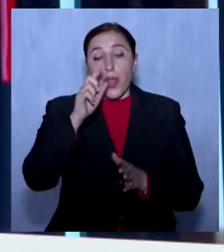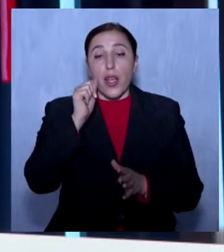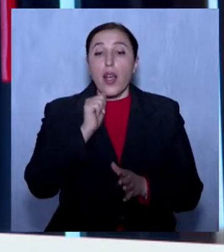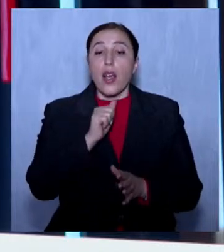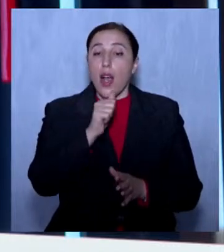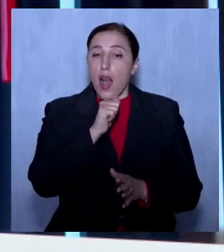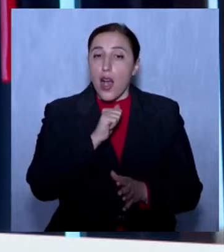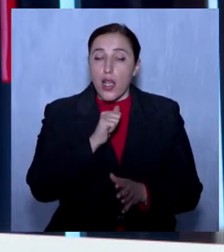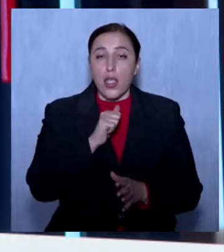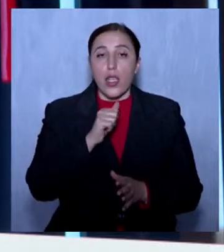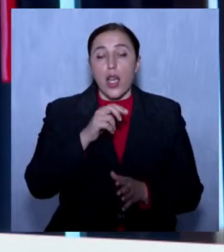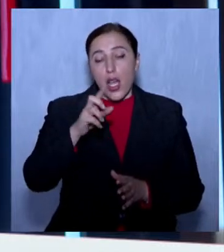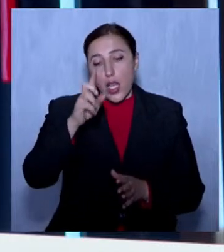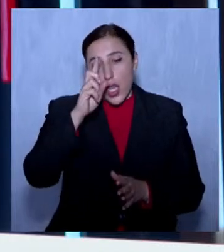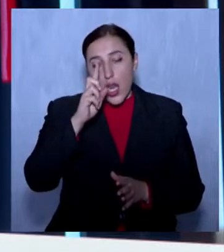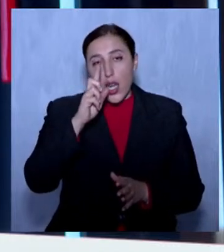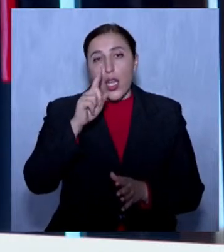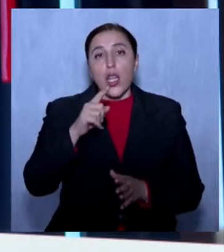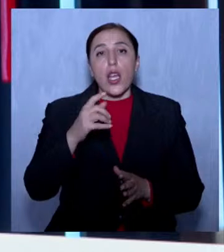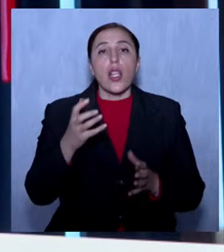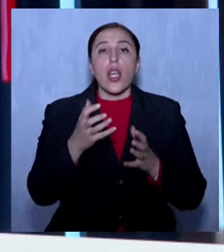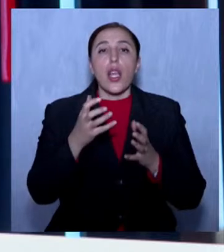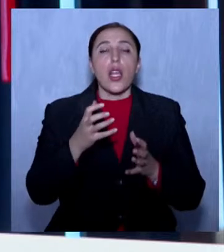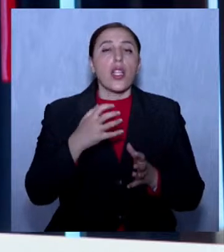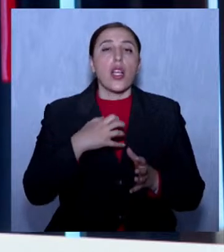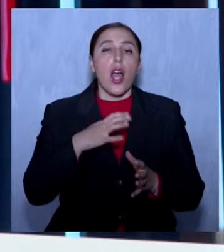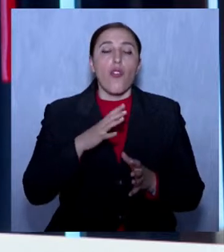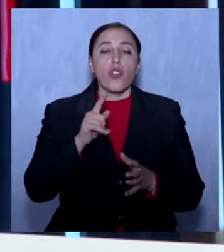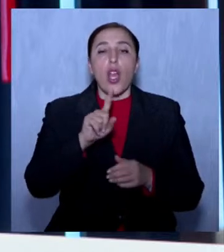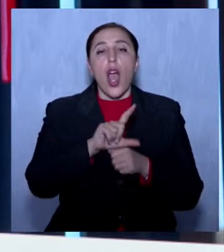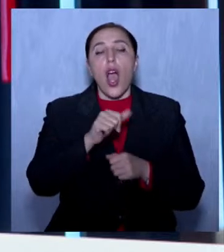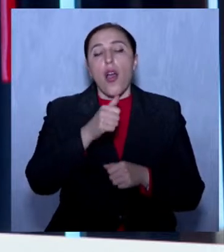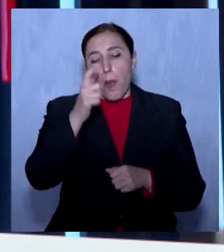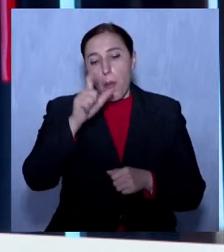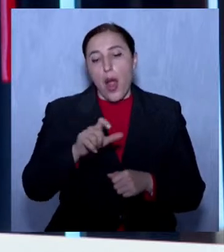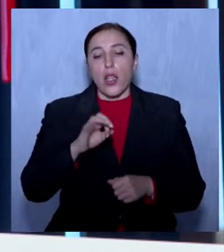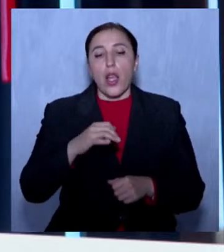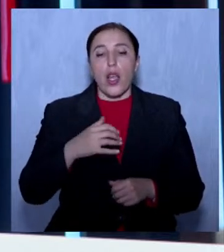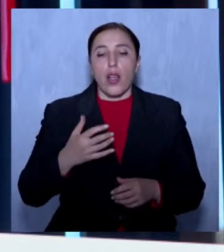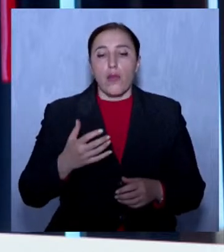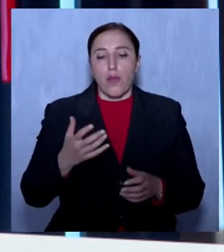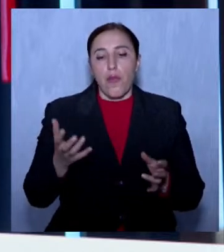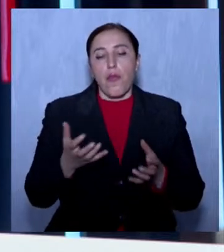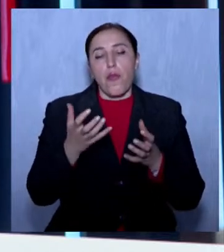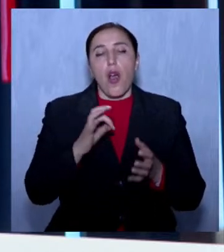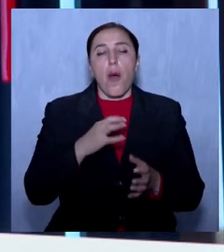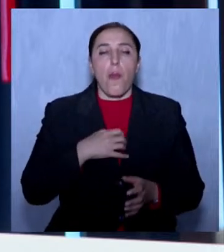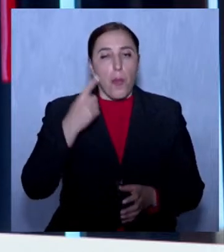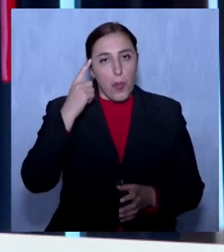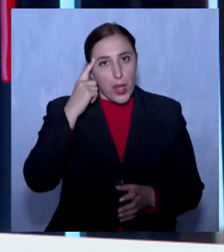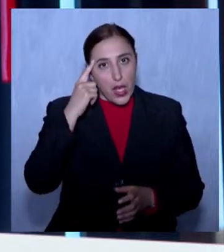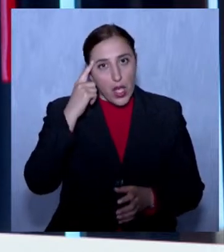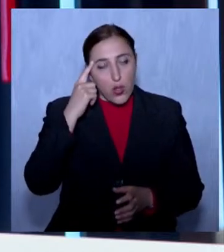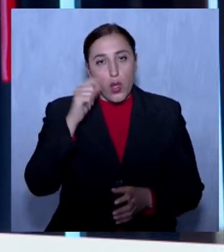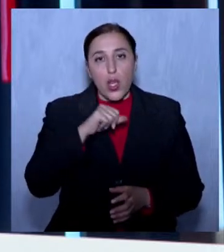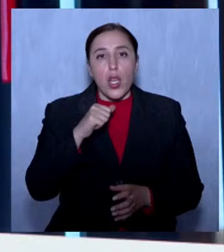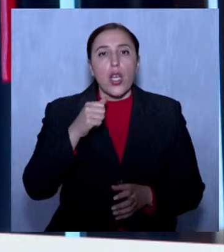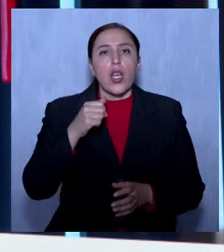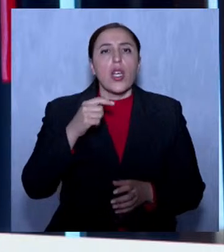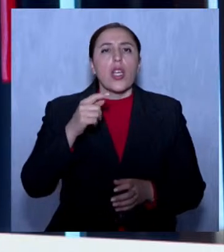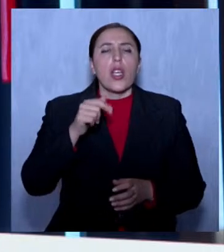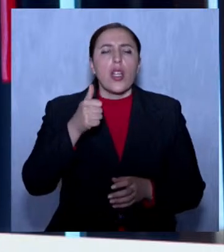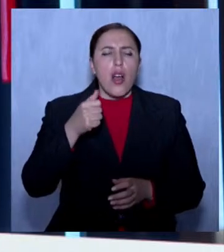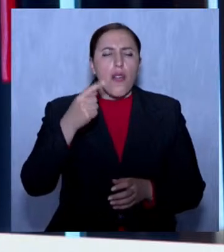երկրի անվտանգությունը վեր է դասում սեփական շահերից։ Միևնույն ժամանակ Տոնյանը նգծել է, որ տիրապետում է տեղեկատվության